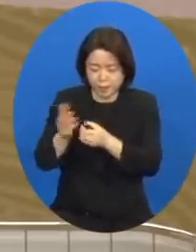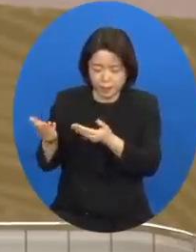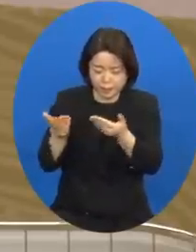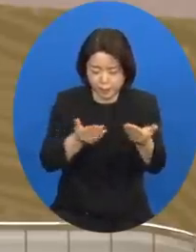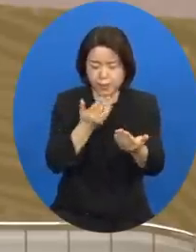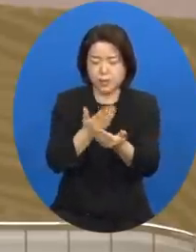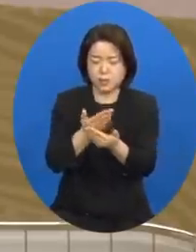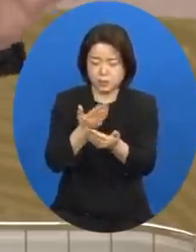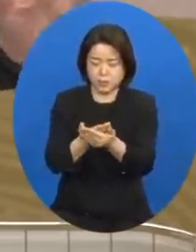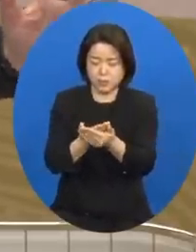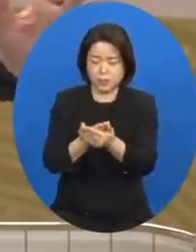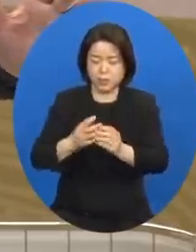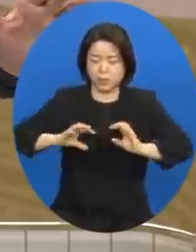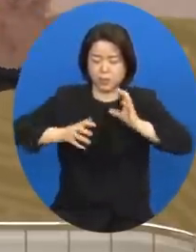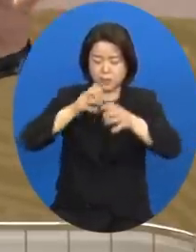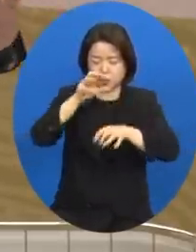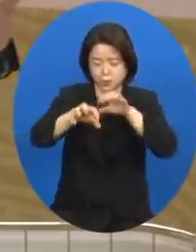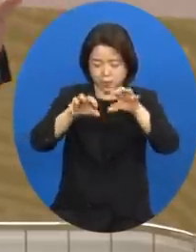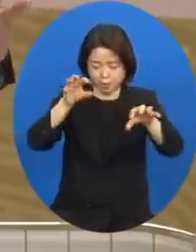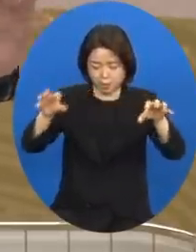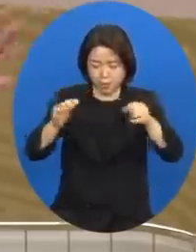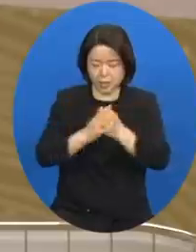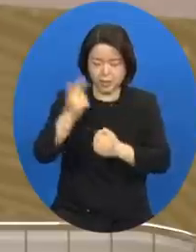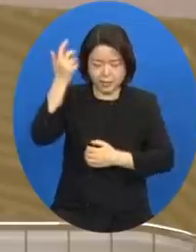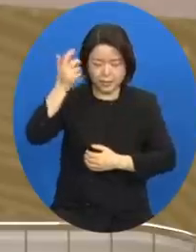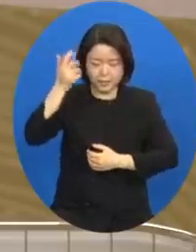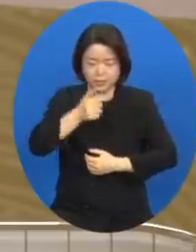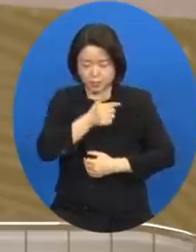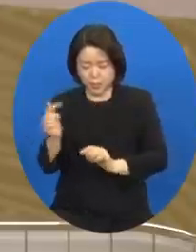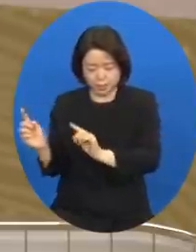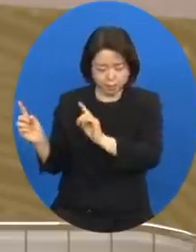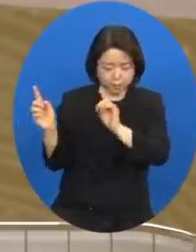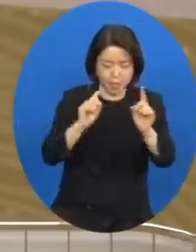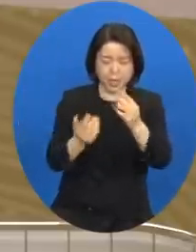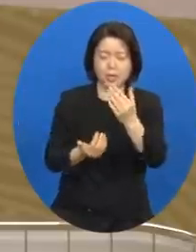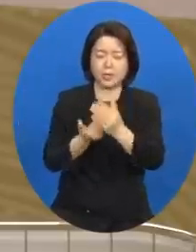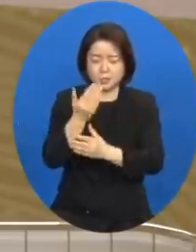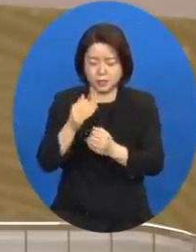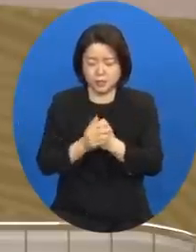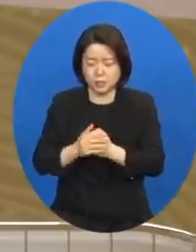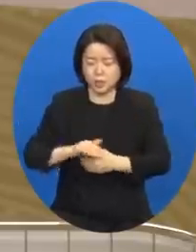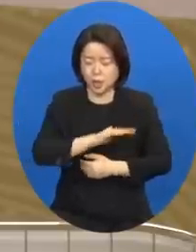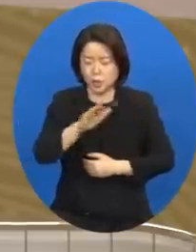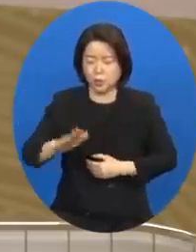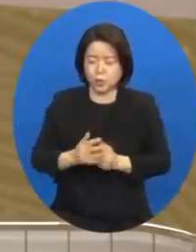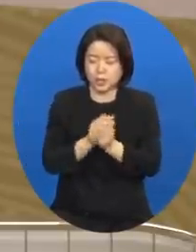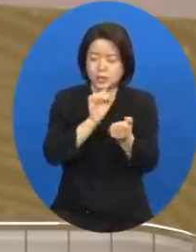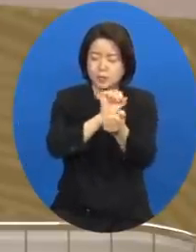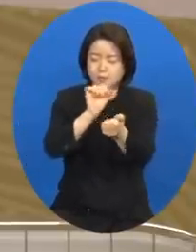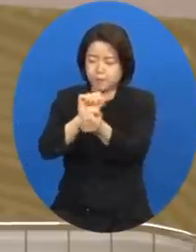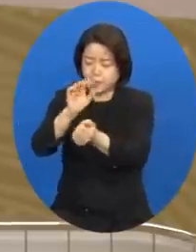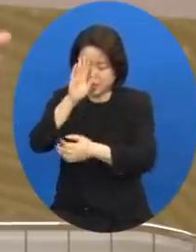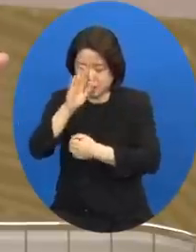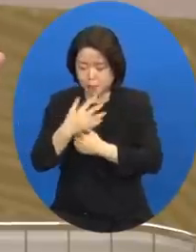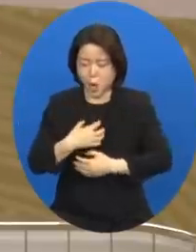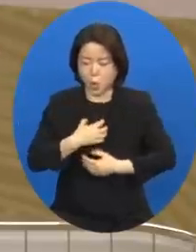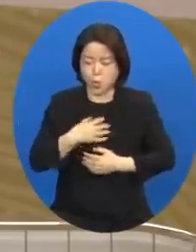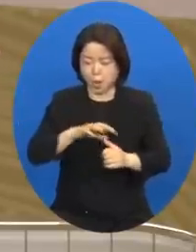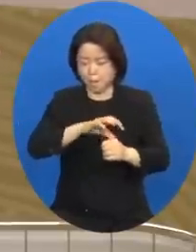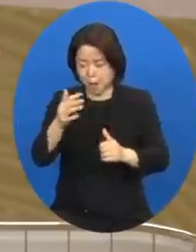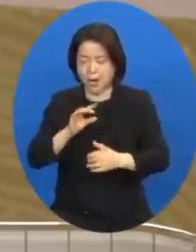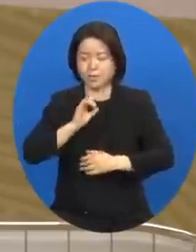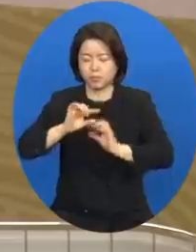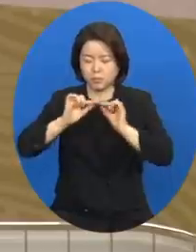주시옵소서. 열방에 영적 대각성이 일어나 우리가 전염병의 위험에서 벗어날 뿐만